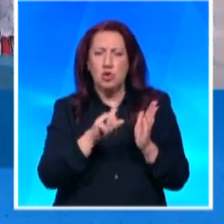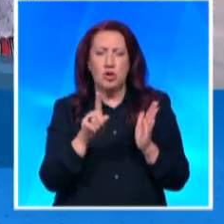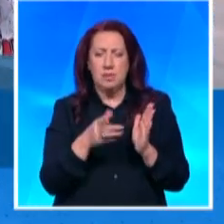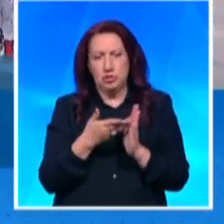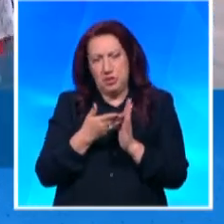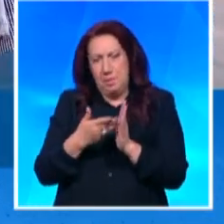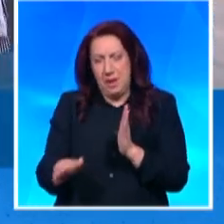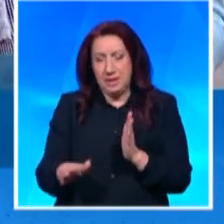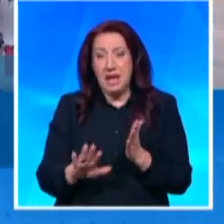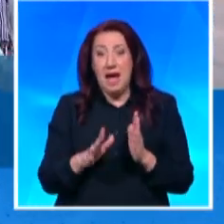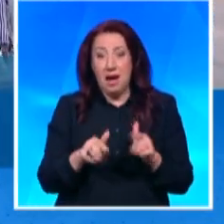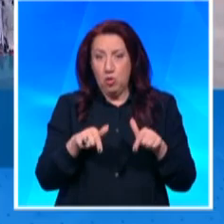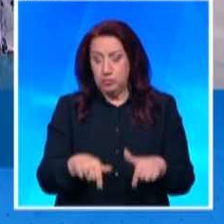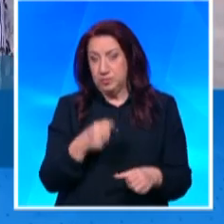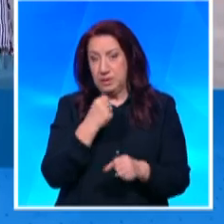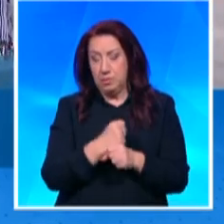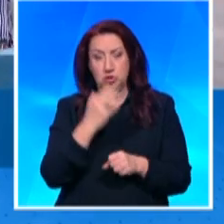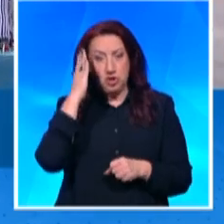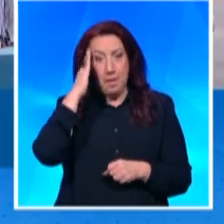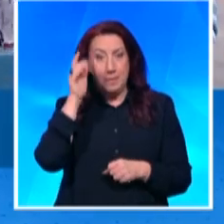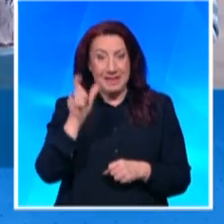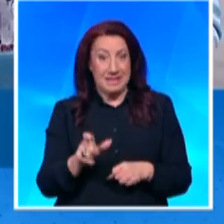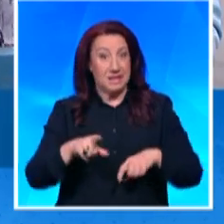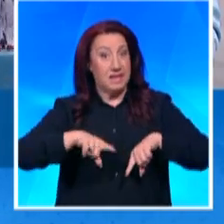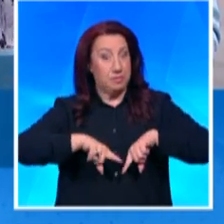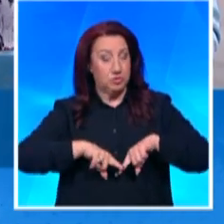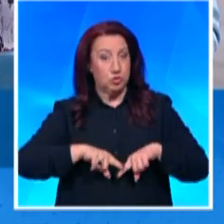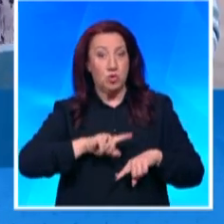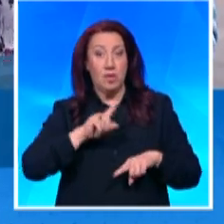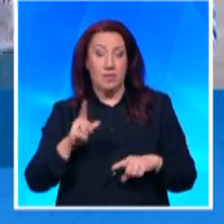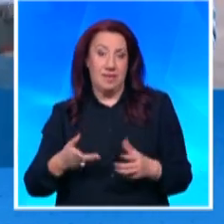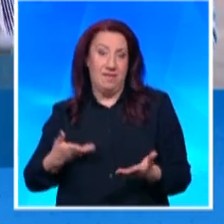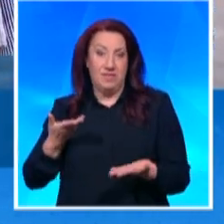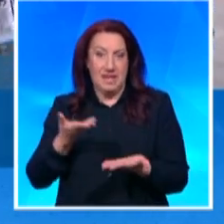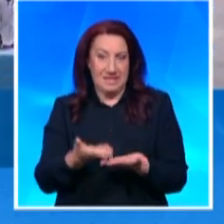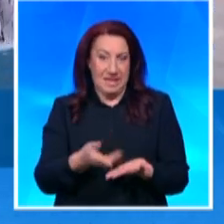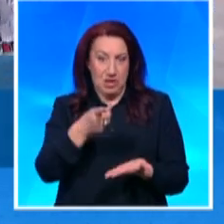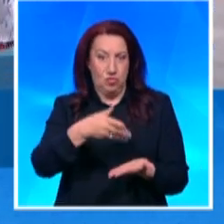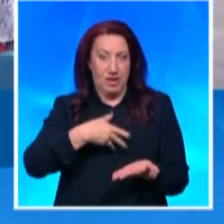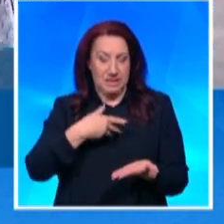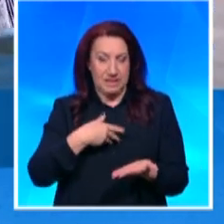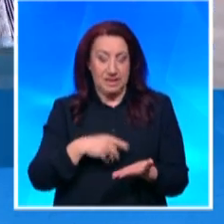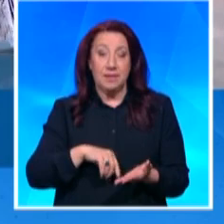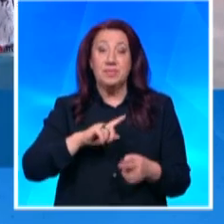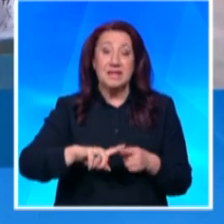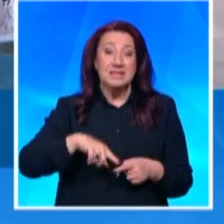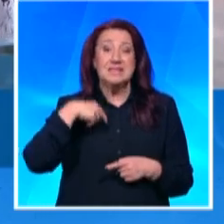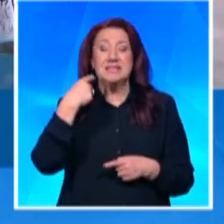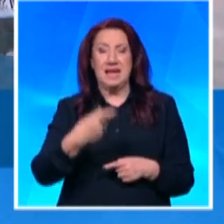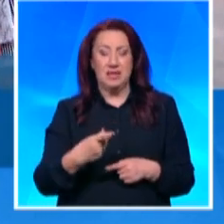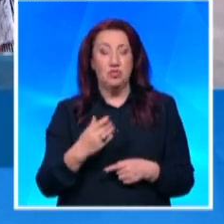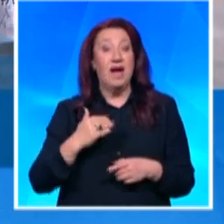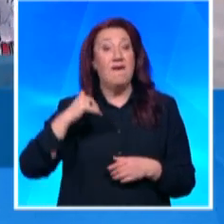правосъдието не внесе и съответно не обоснове искането си в Висшият съдебен съвет, а след това висшите магистрати не